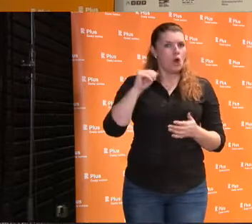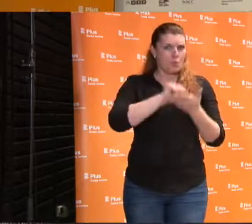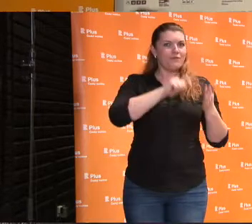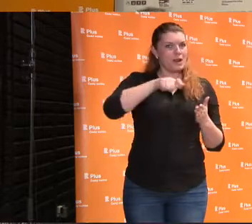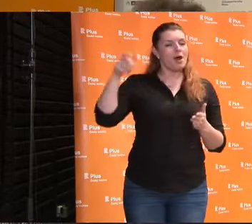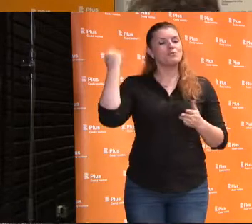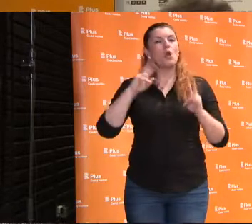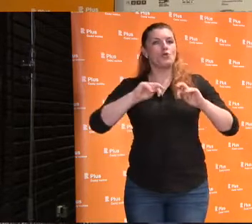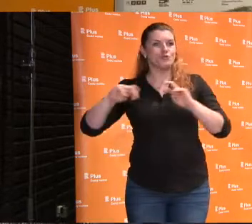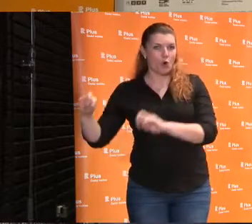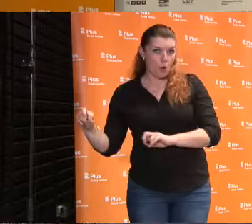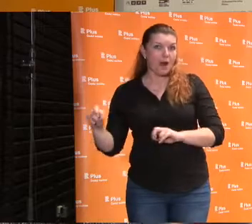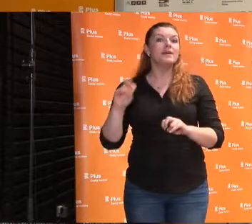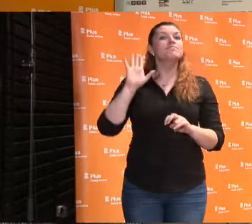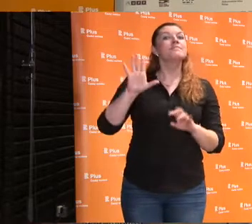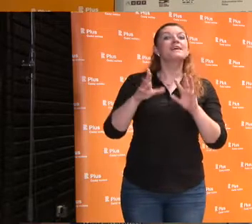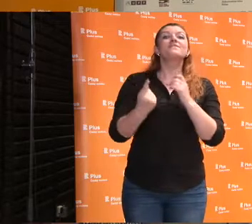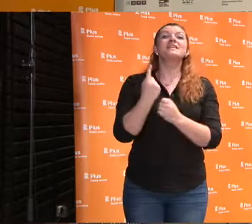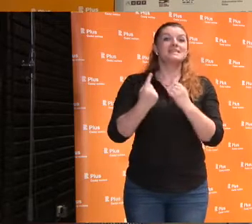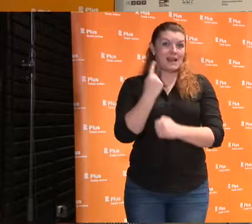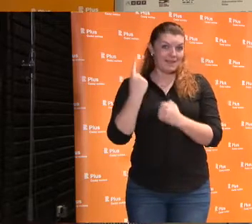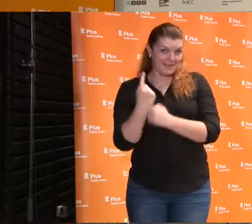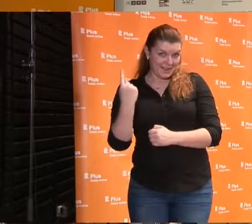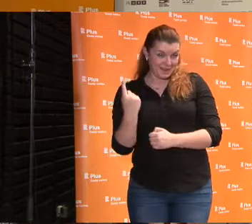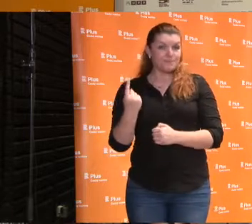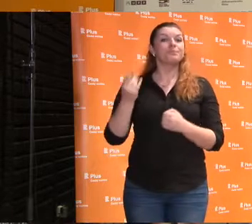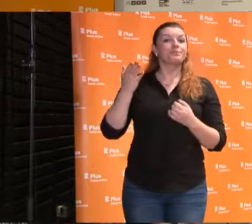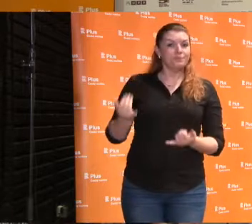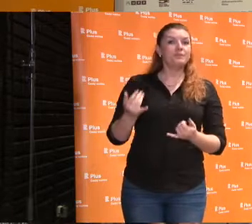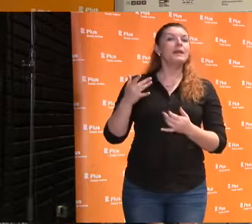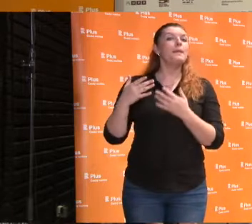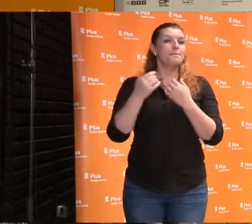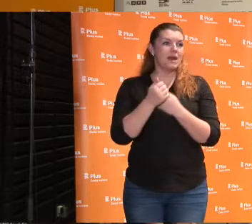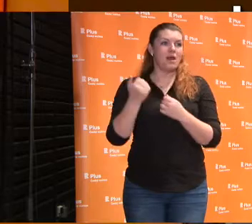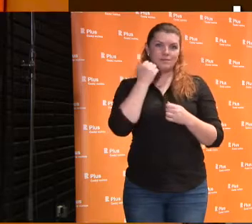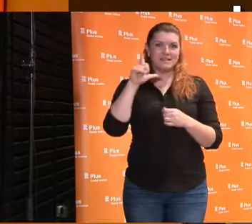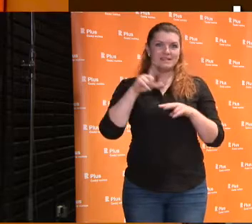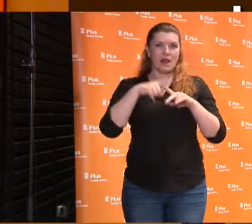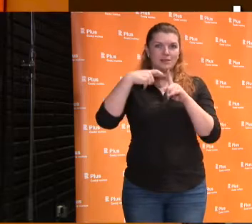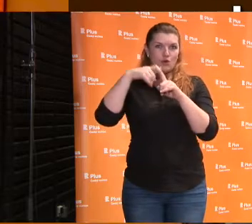také na serveru irozhlas.cz, teď prezentuje kolega datový novinář Michal Zlatkovský.